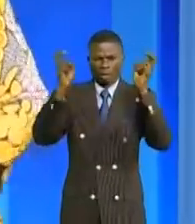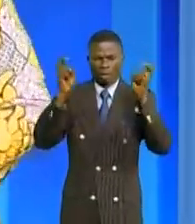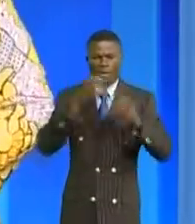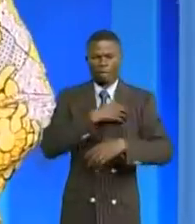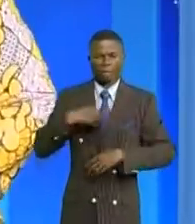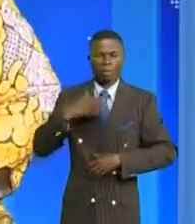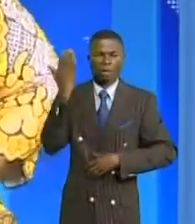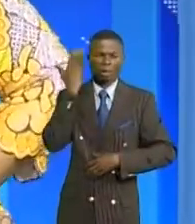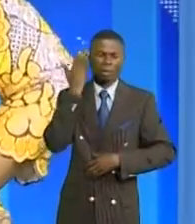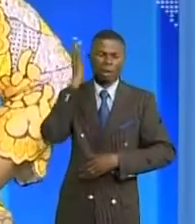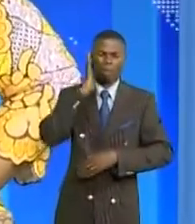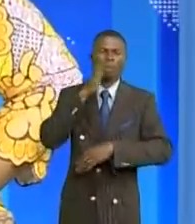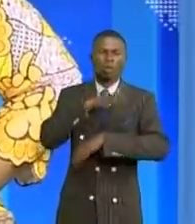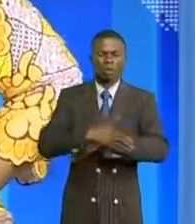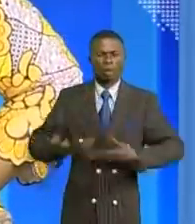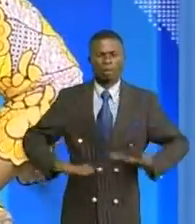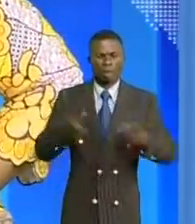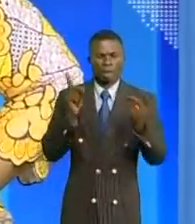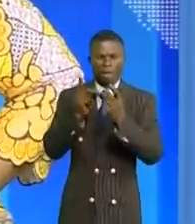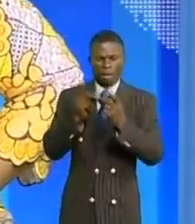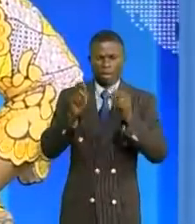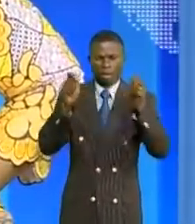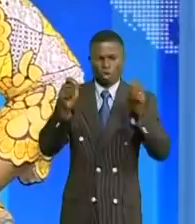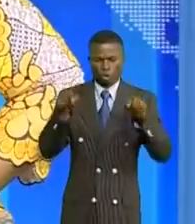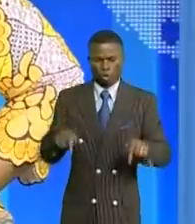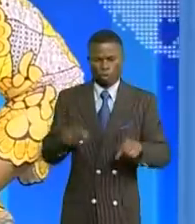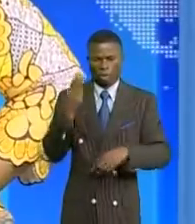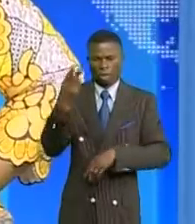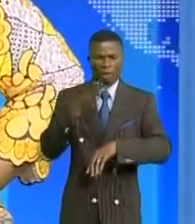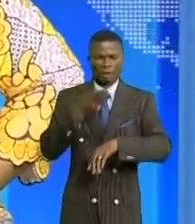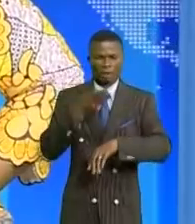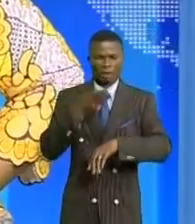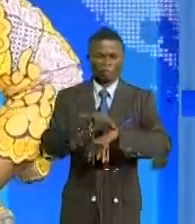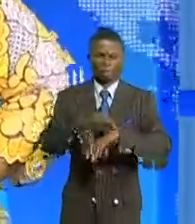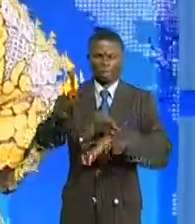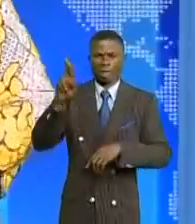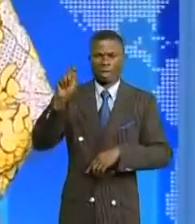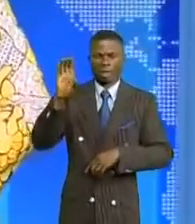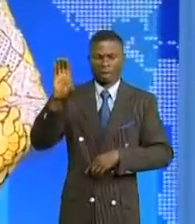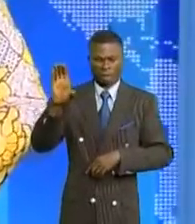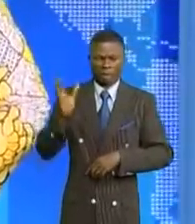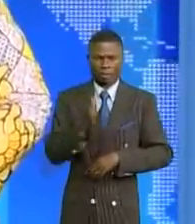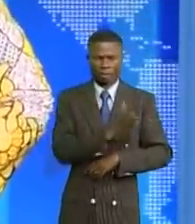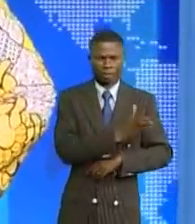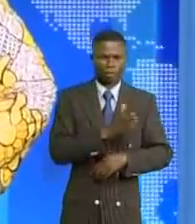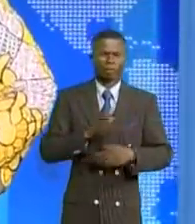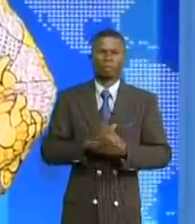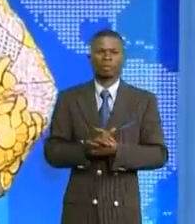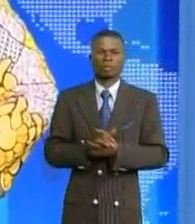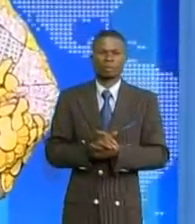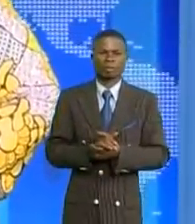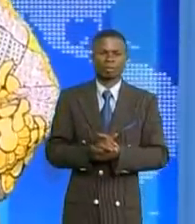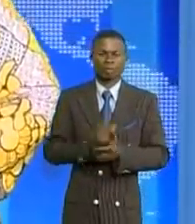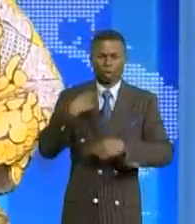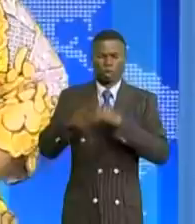messieurs et bonsoir est très heureuse de vous retrouver à travers cette grande édition d'information sur scène nationale ouvrons